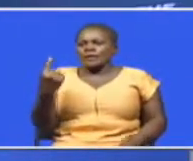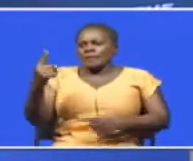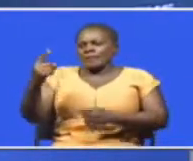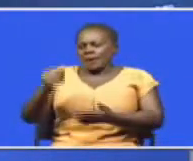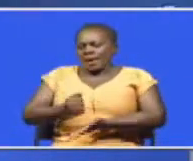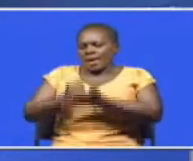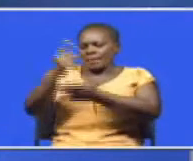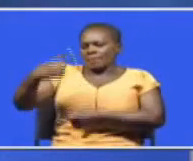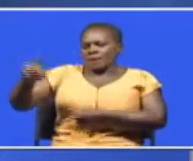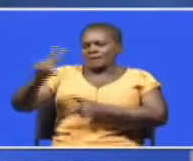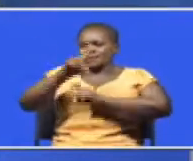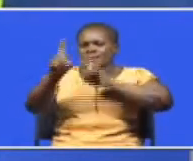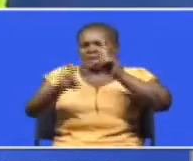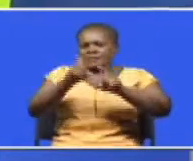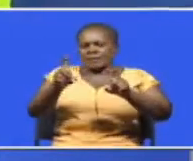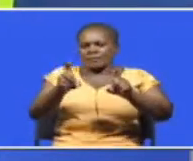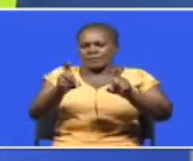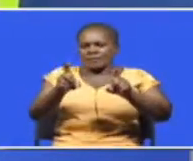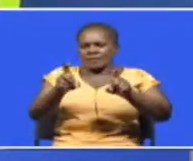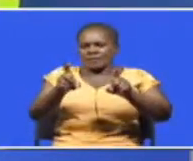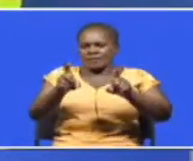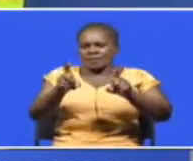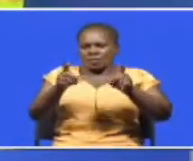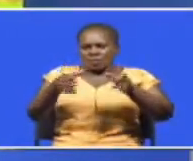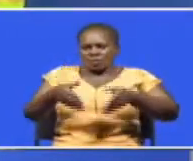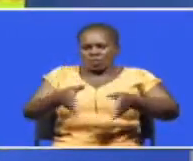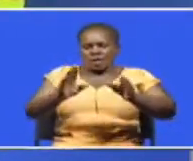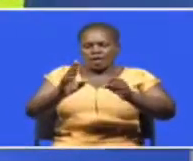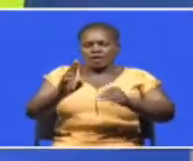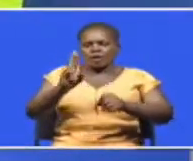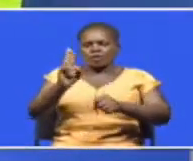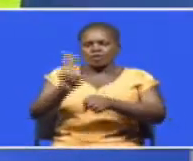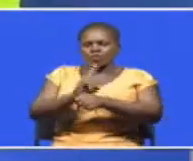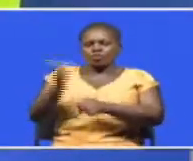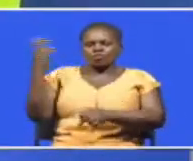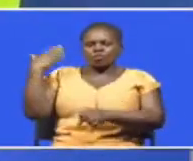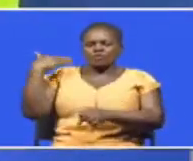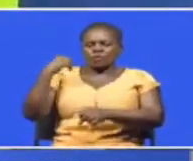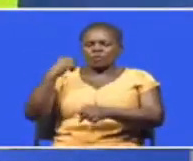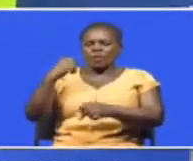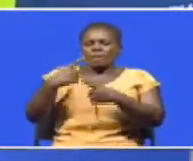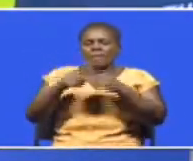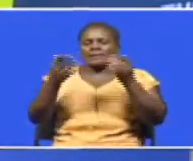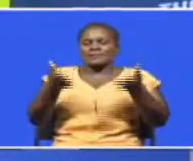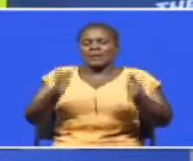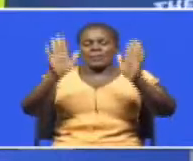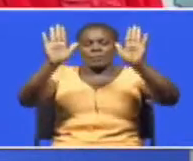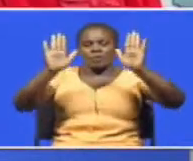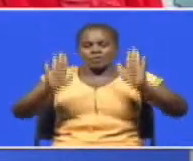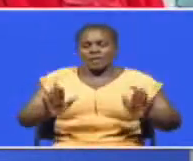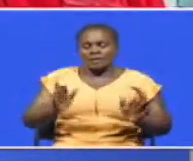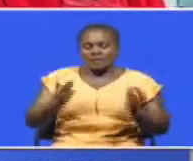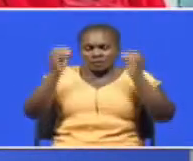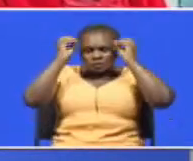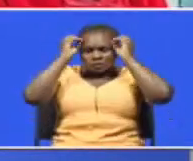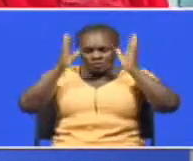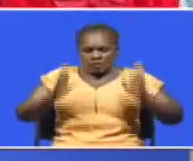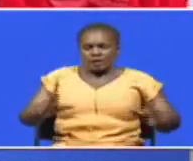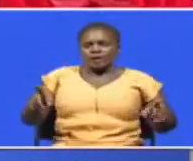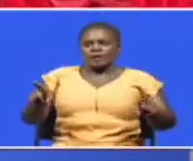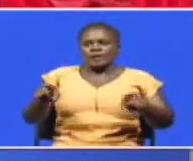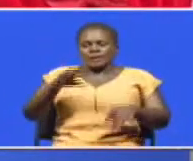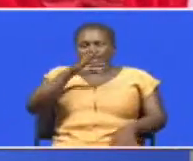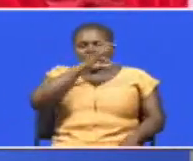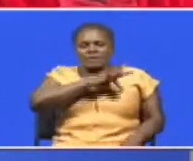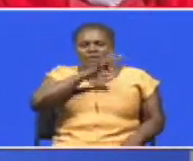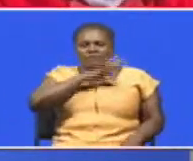pass their exams according to the way we used to do it in prior, it's very much important for them to also